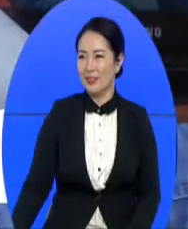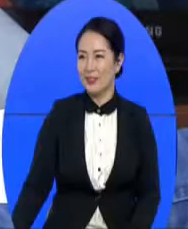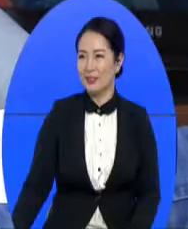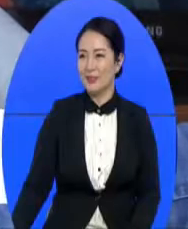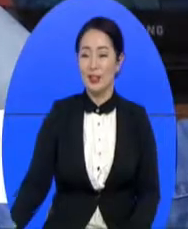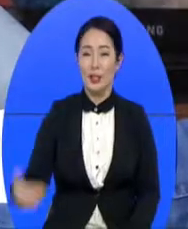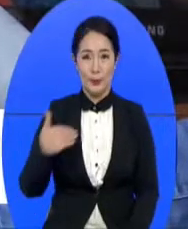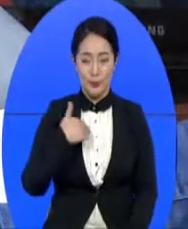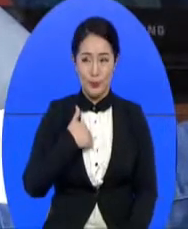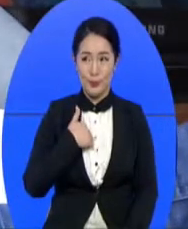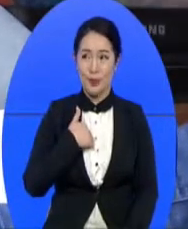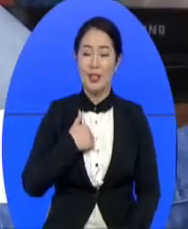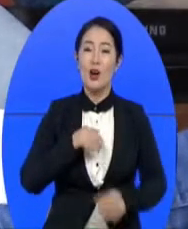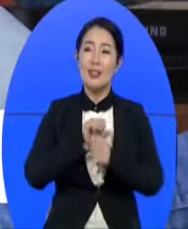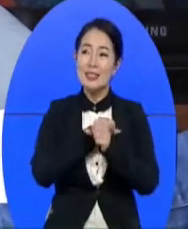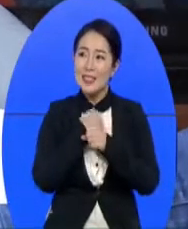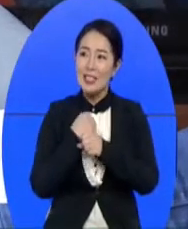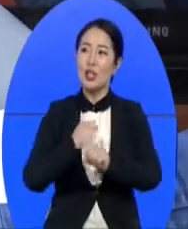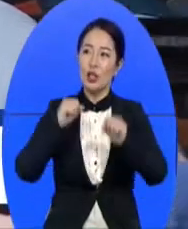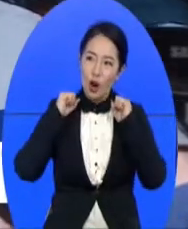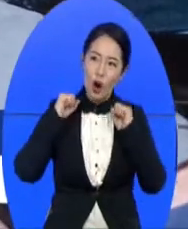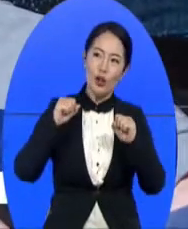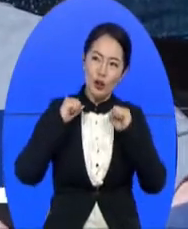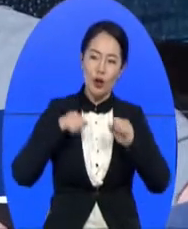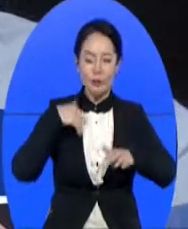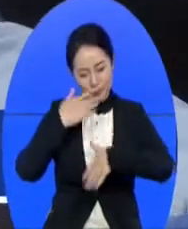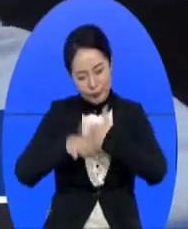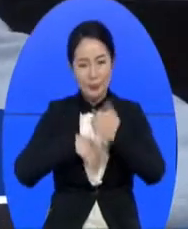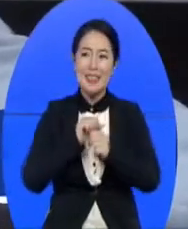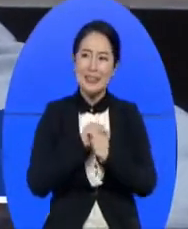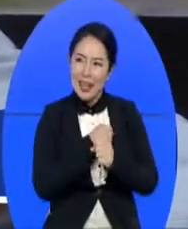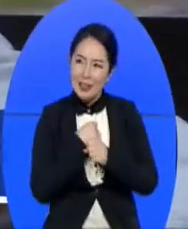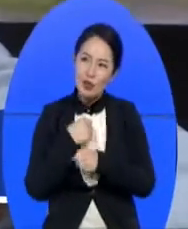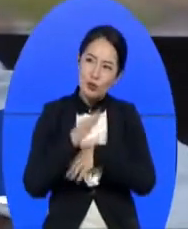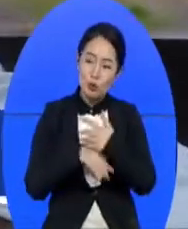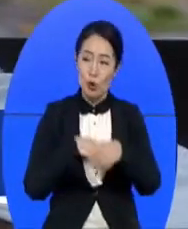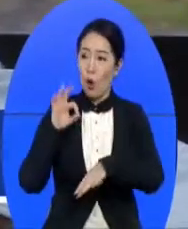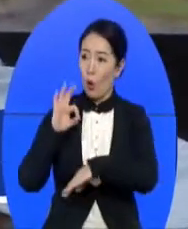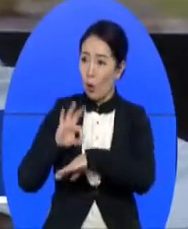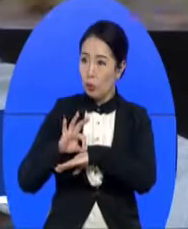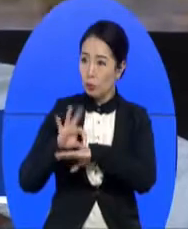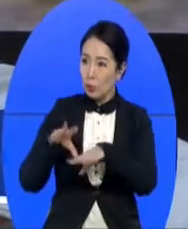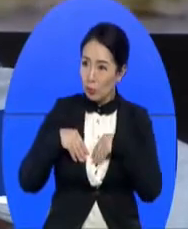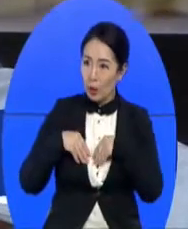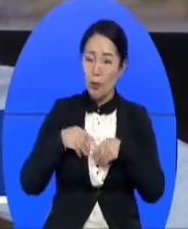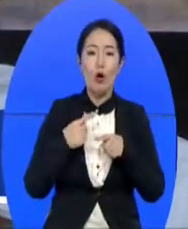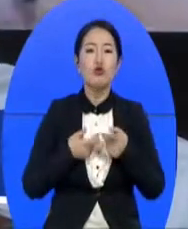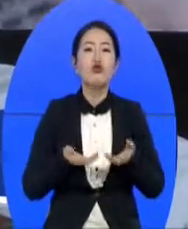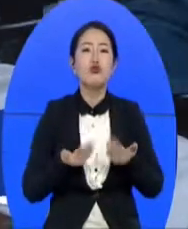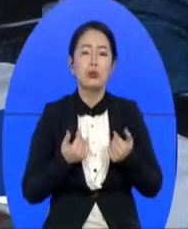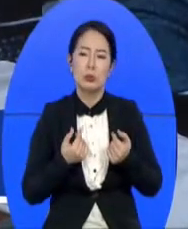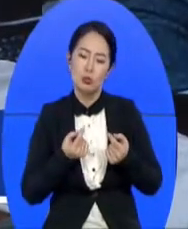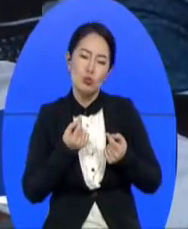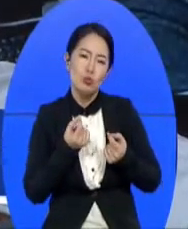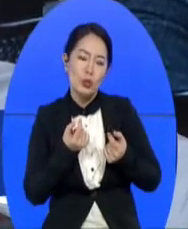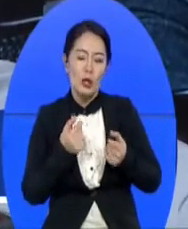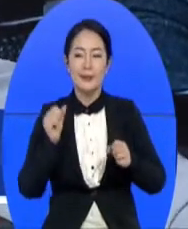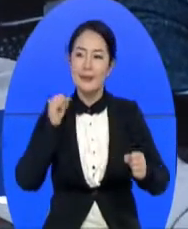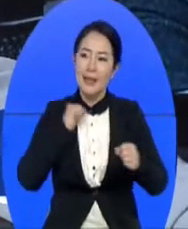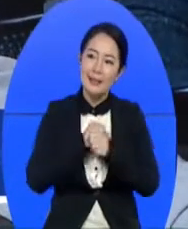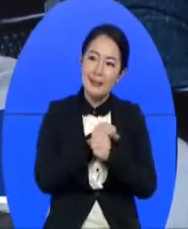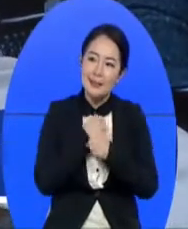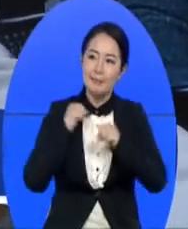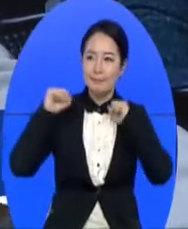Би үл ерөөсө энэ дасгал хөдөлгөөн хийснээр л одоо ер нь янз бүрийн өвчин тоссон ч гэсэн тэр нь ерөөсө хөнгөн тоссон хитгэн дасгал хийгээд ч юм